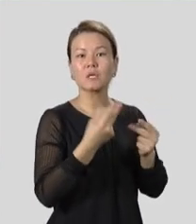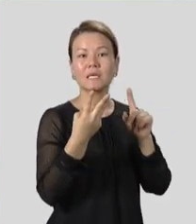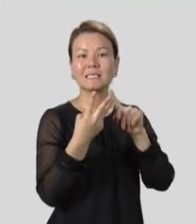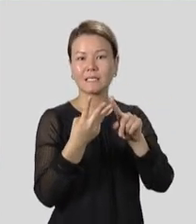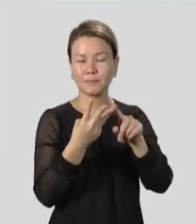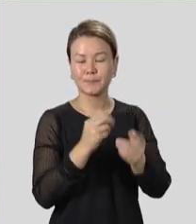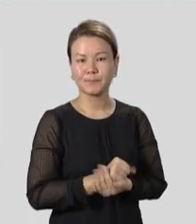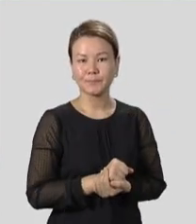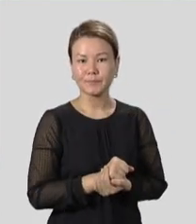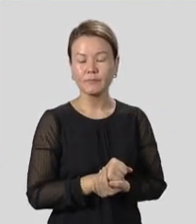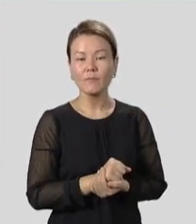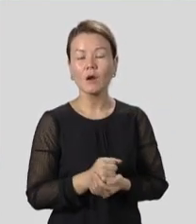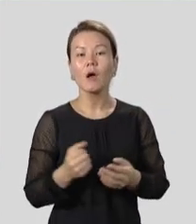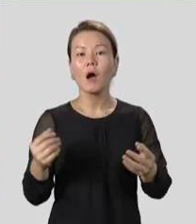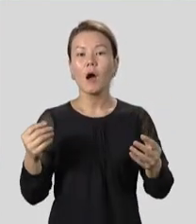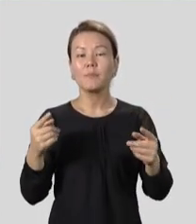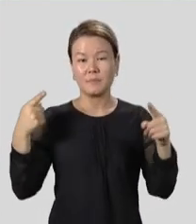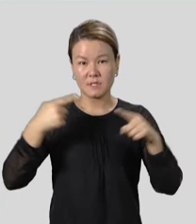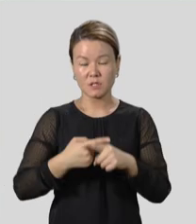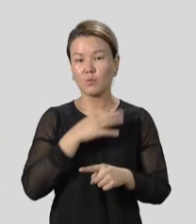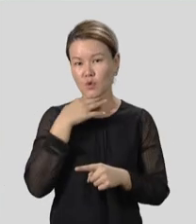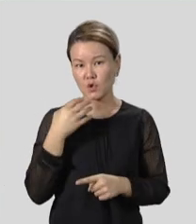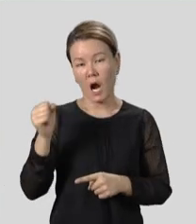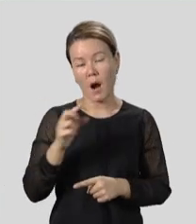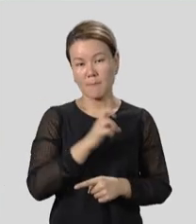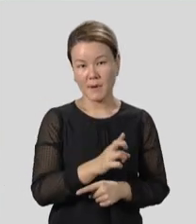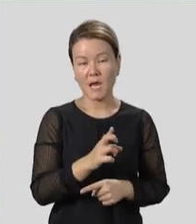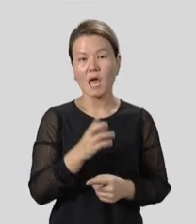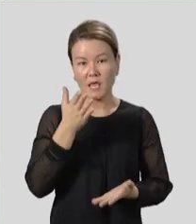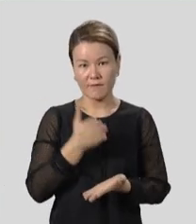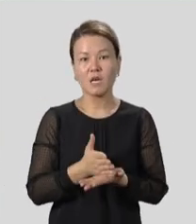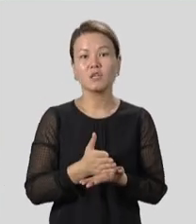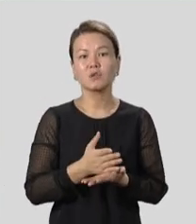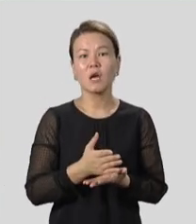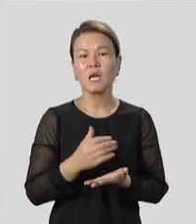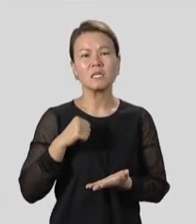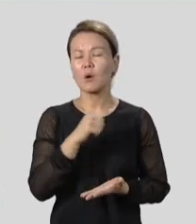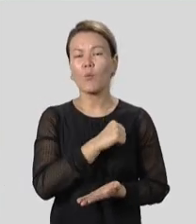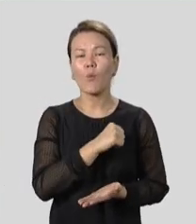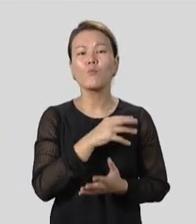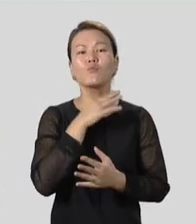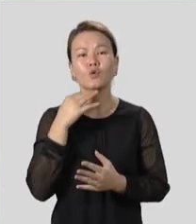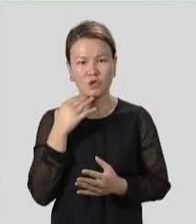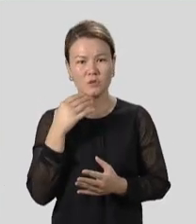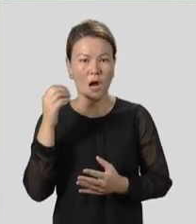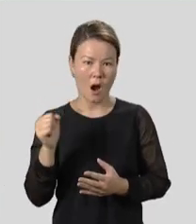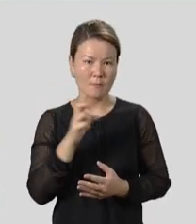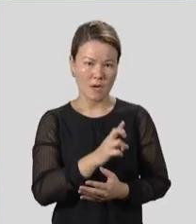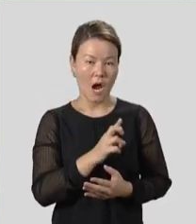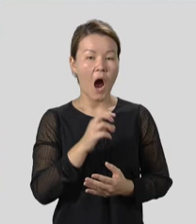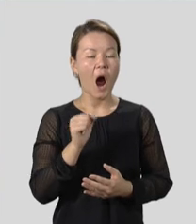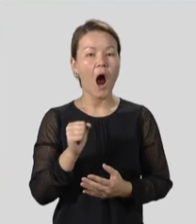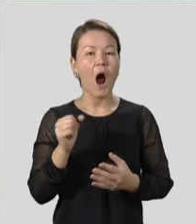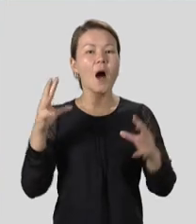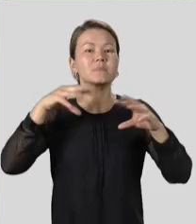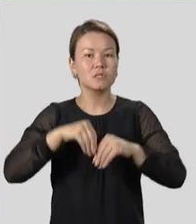три. Пересечение множеств А и Б является само множество Б. А объединение